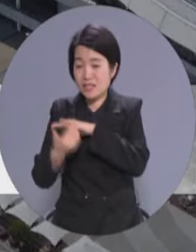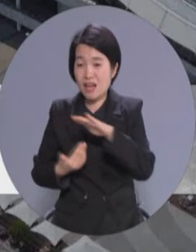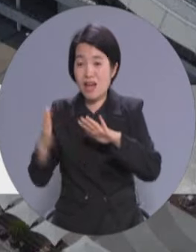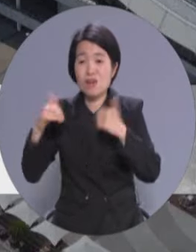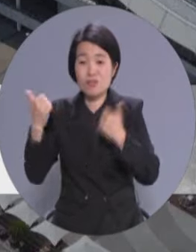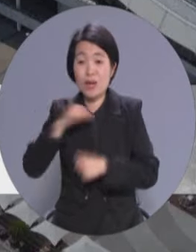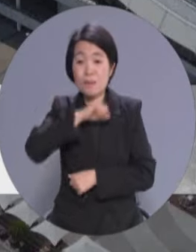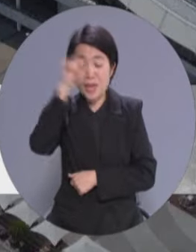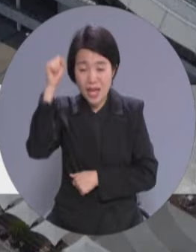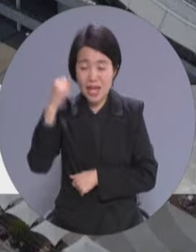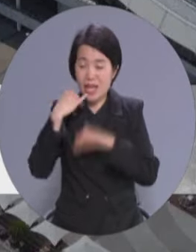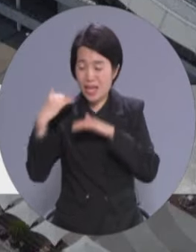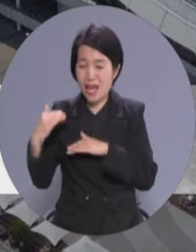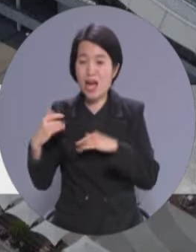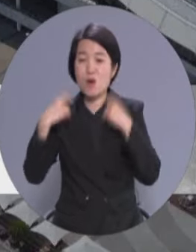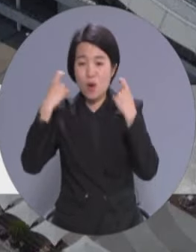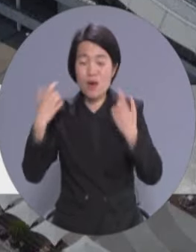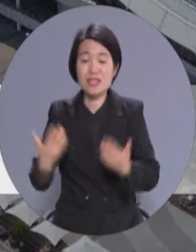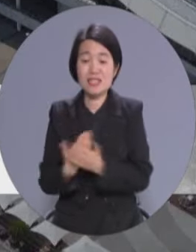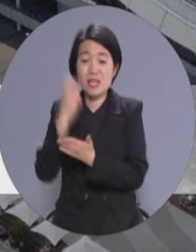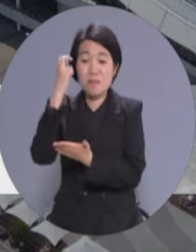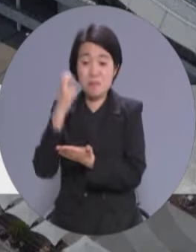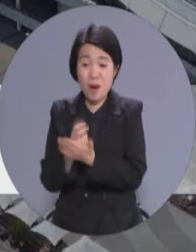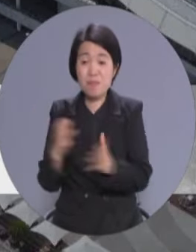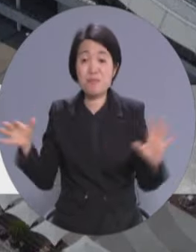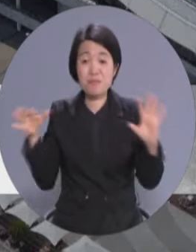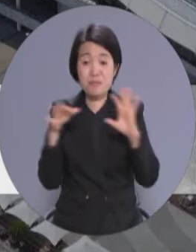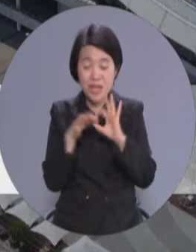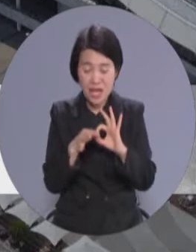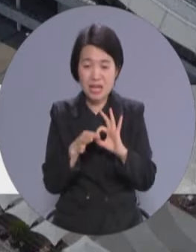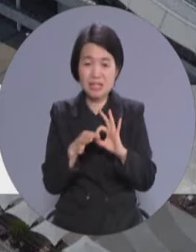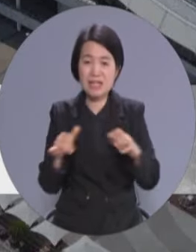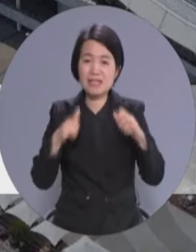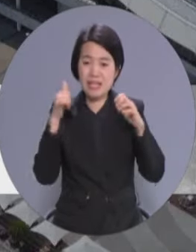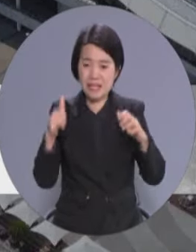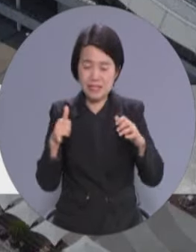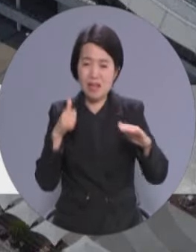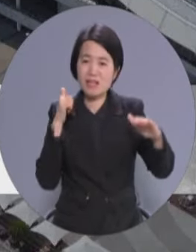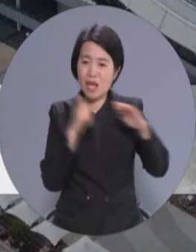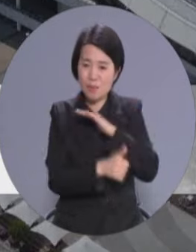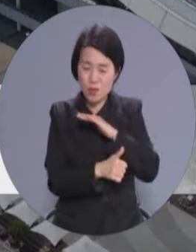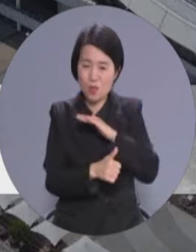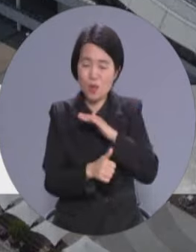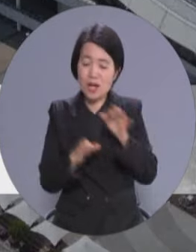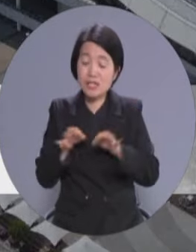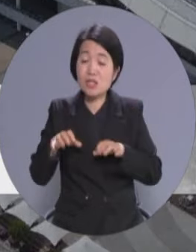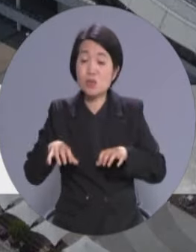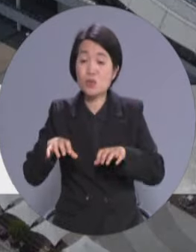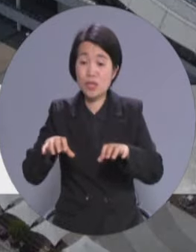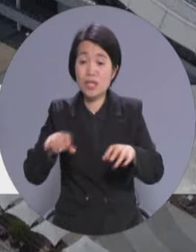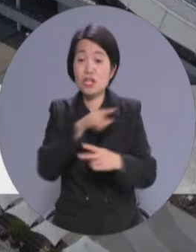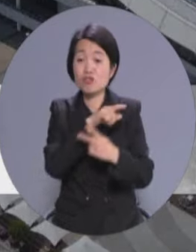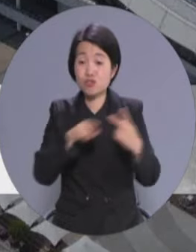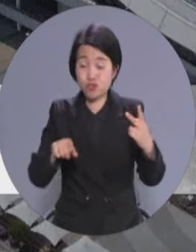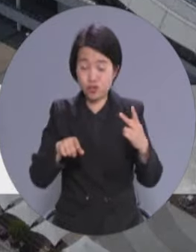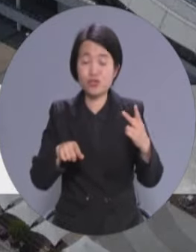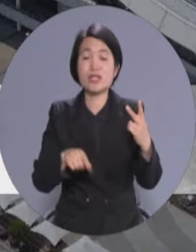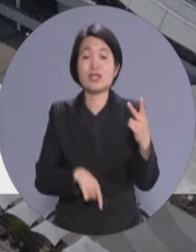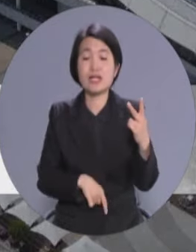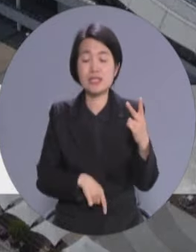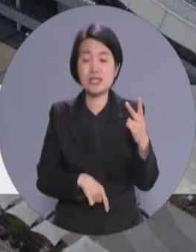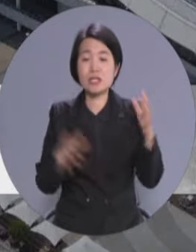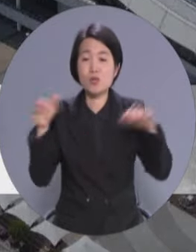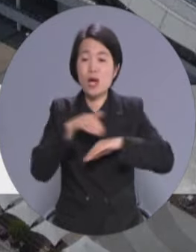본회의를 통과한 해양레저관광진흥법과 연계해 세계적인 랜드마크와 상업시설 등을 갖춘 해수부 차원의